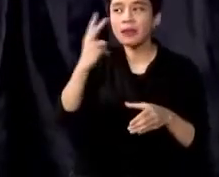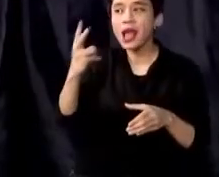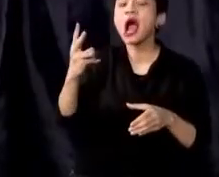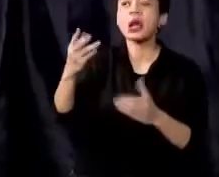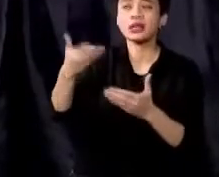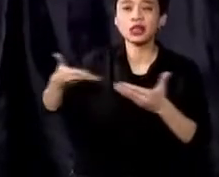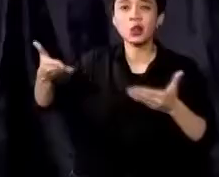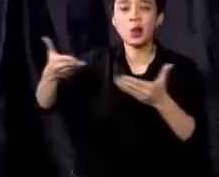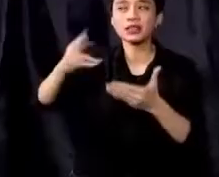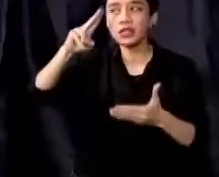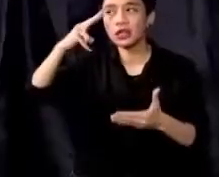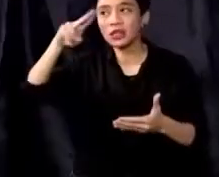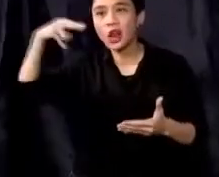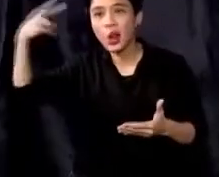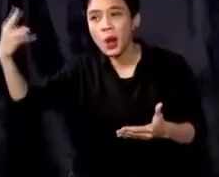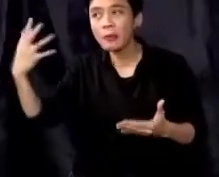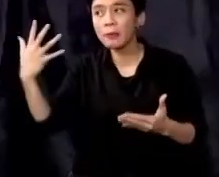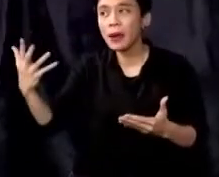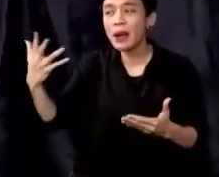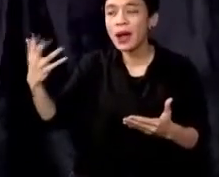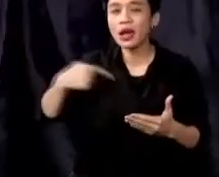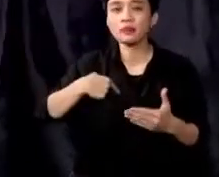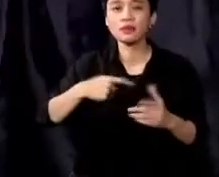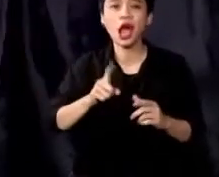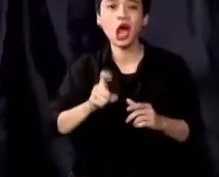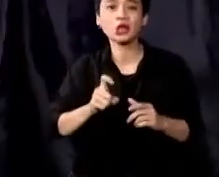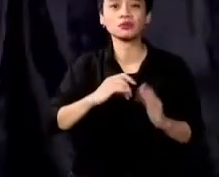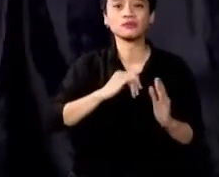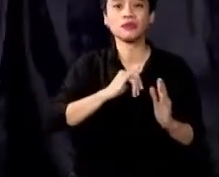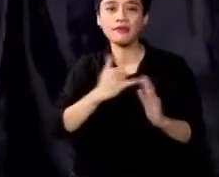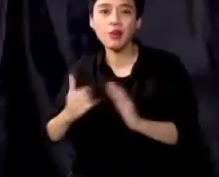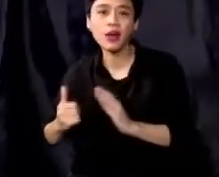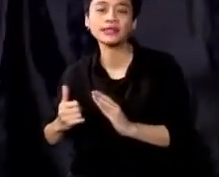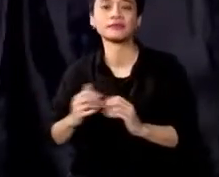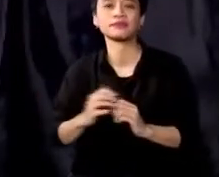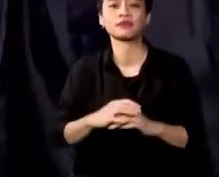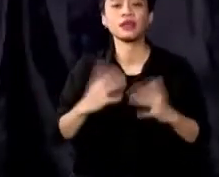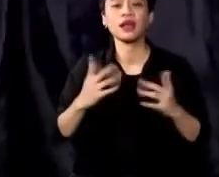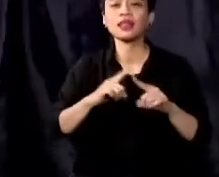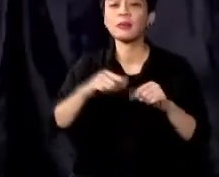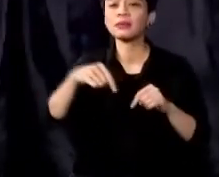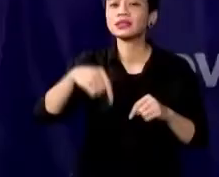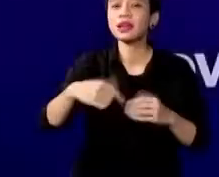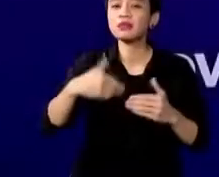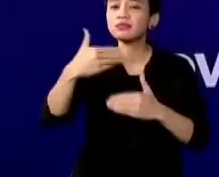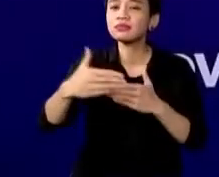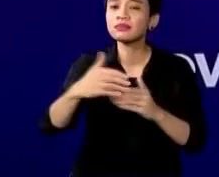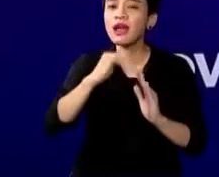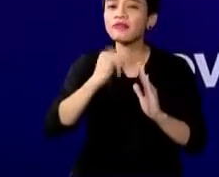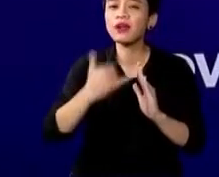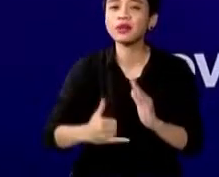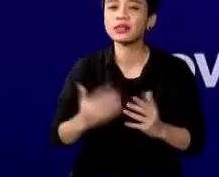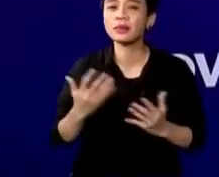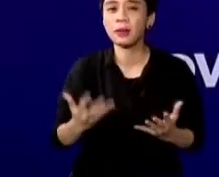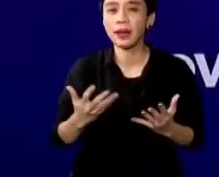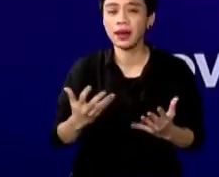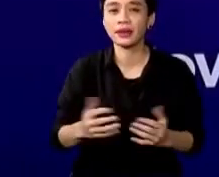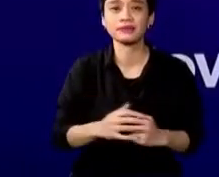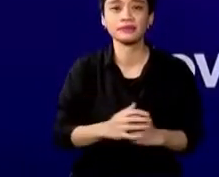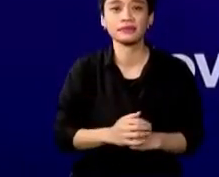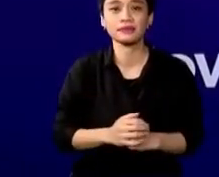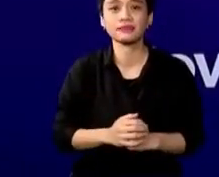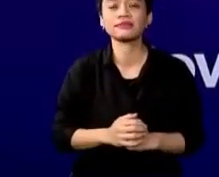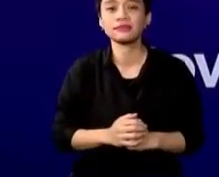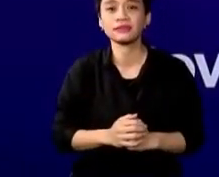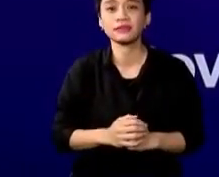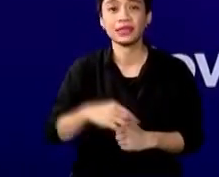ee covid-19 Ini lalu apa evaluasinya jadi evaluasinya Artinya bahwa pada saat ini